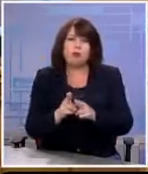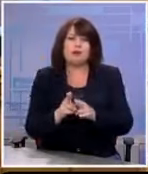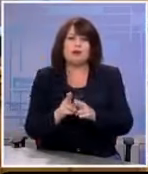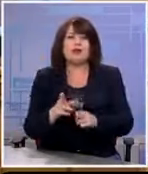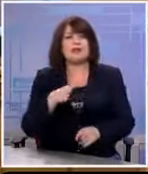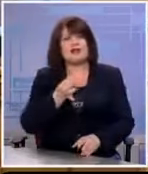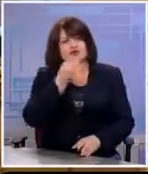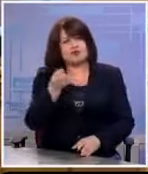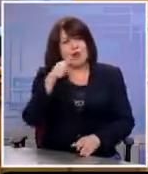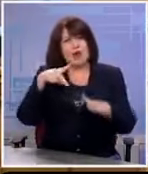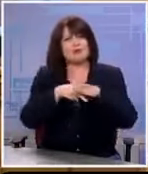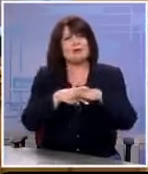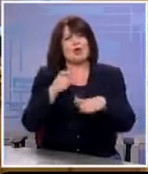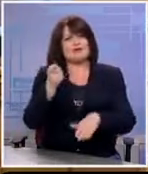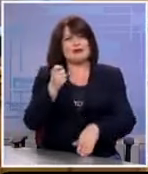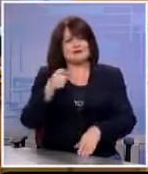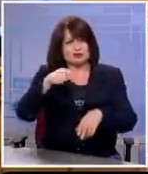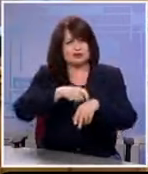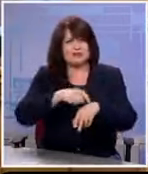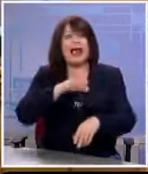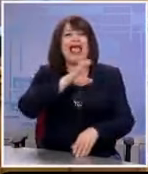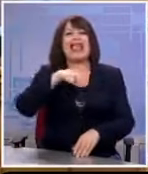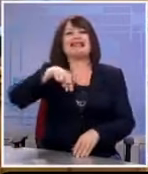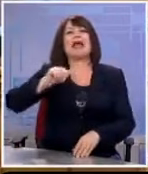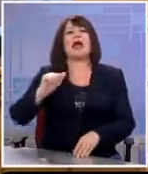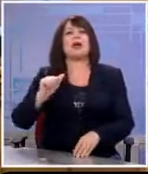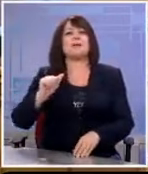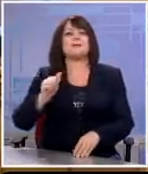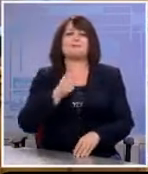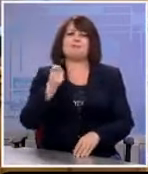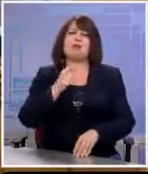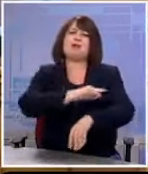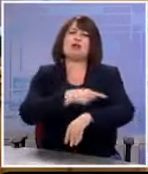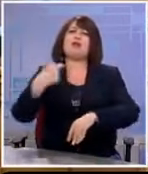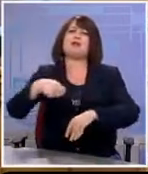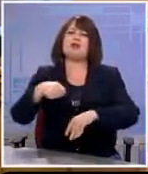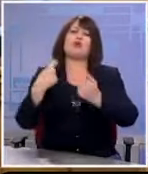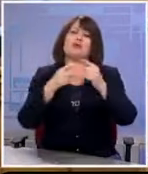να πάρω το άλλο ταμείο, το σημερινό ΕΤΑ, στο οποίο είναι ασφαλισμένοι γιατροί, δικηγόροι,